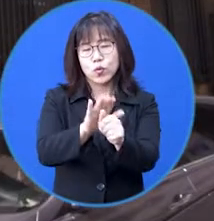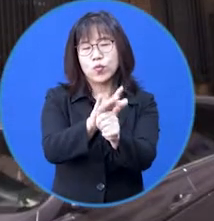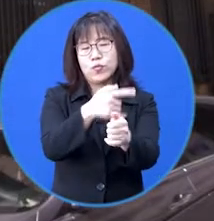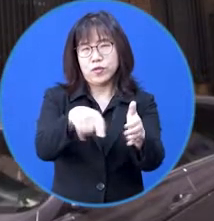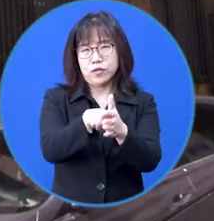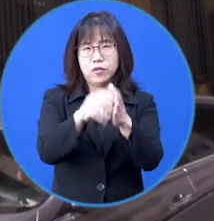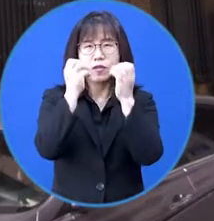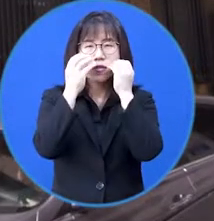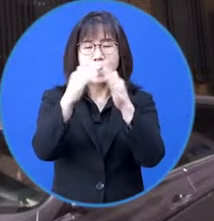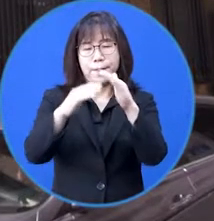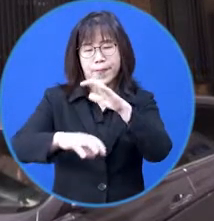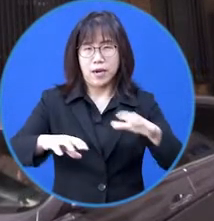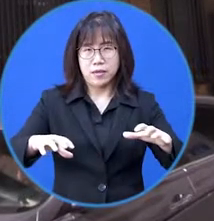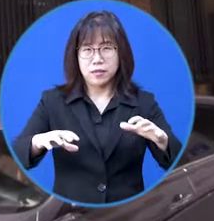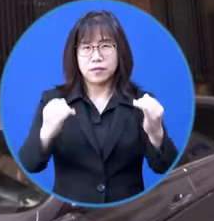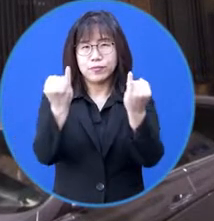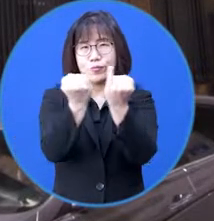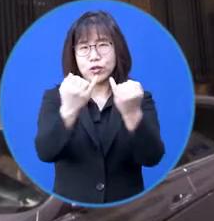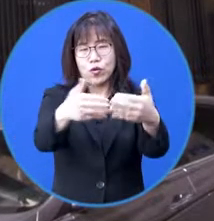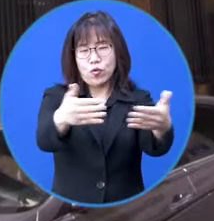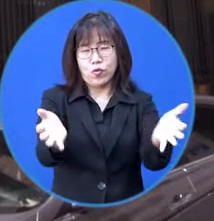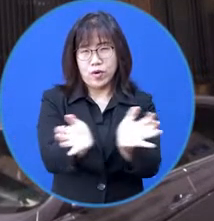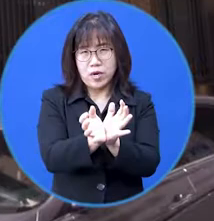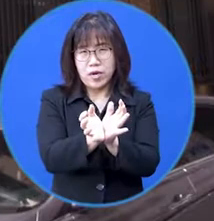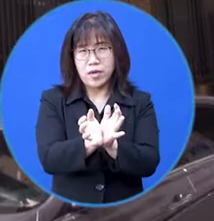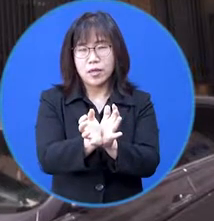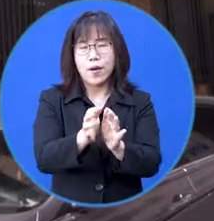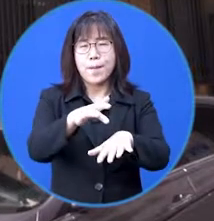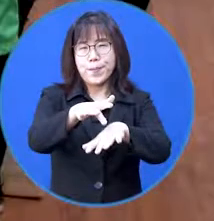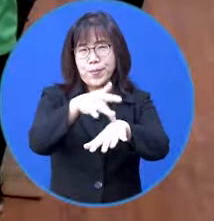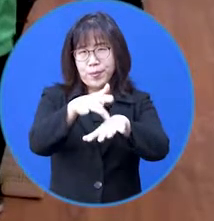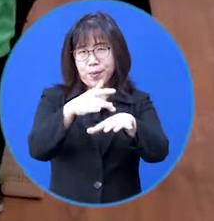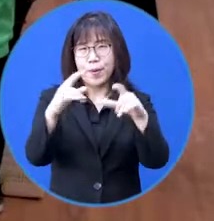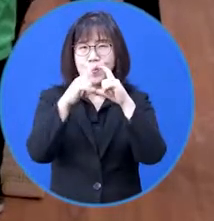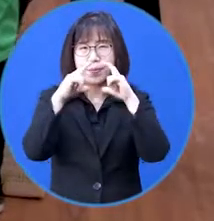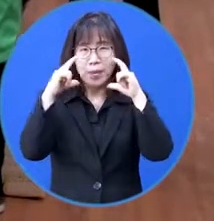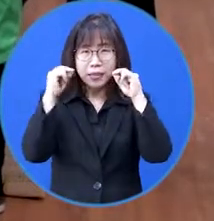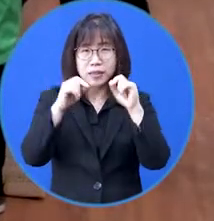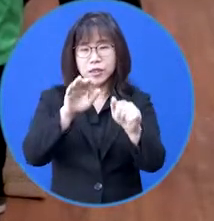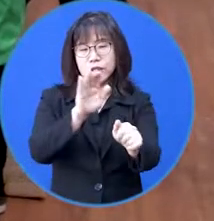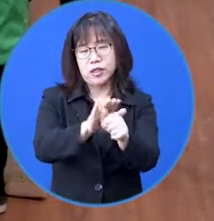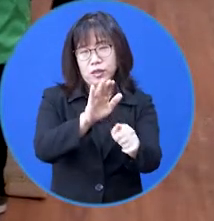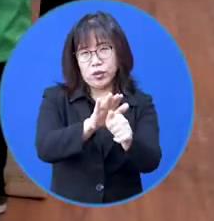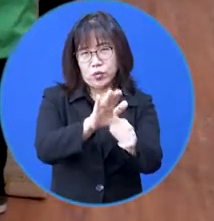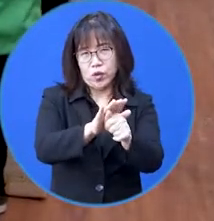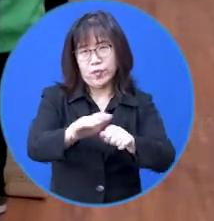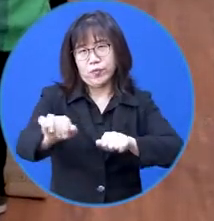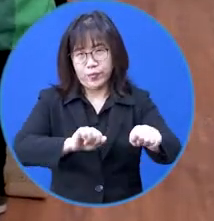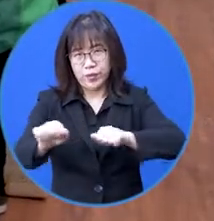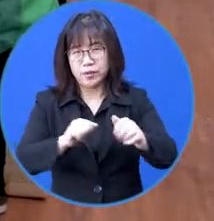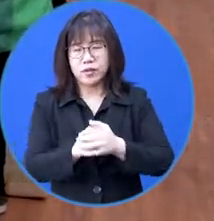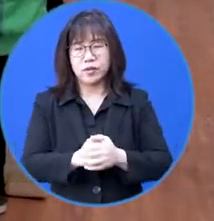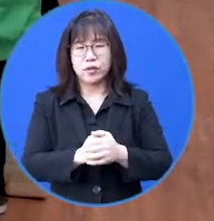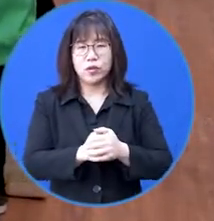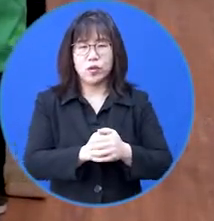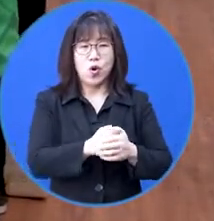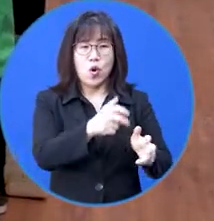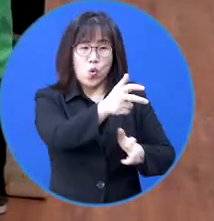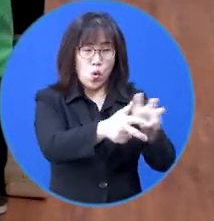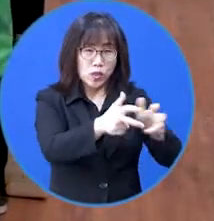부녀회와 함께 면마스크 지원에 나섰습니다. 강서구 새마을 부녀회는 공장에서 반제품 면